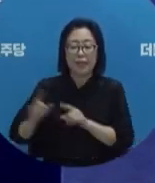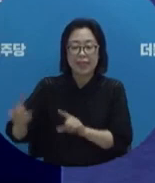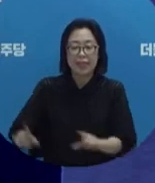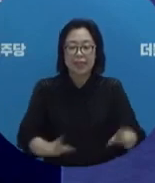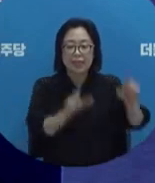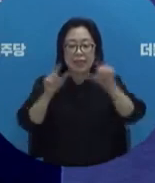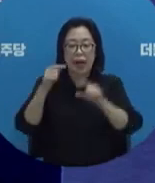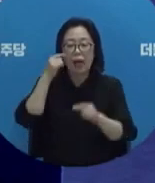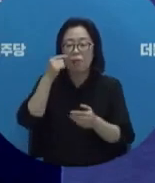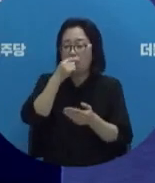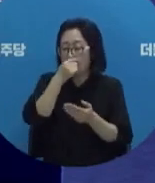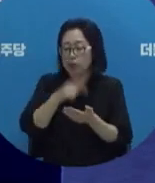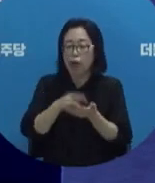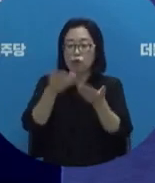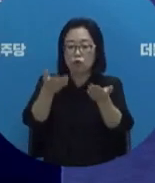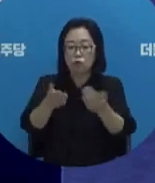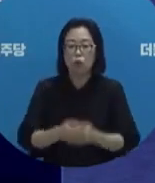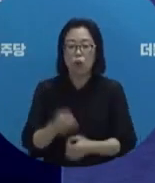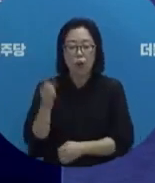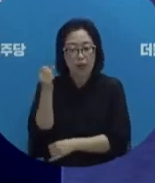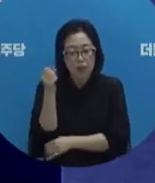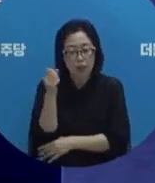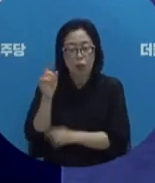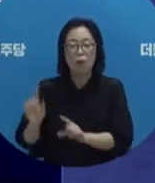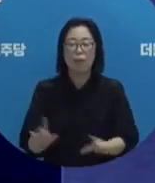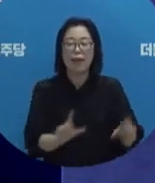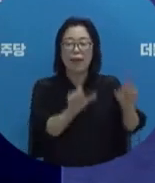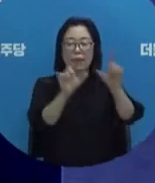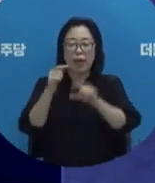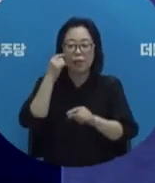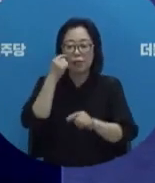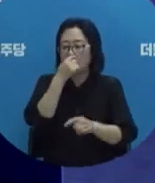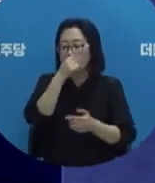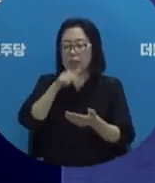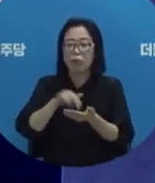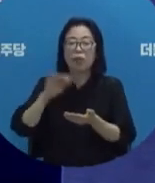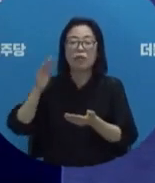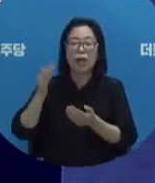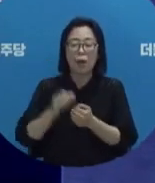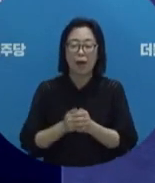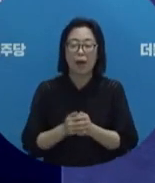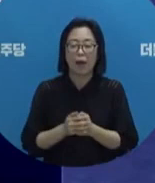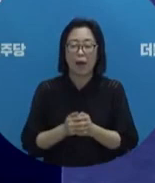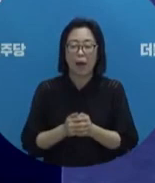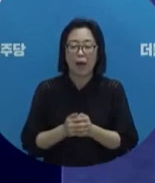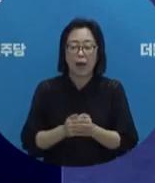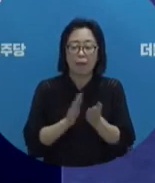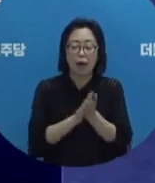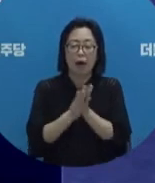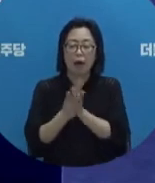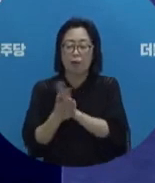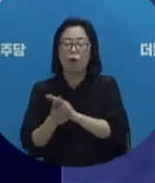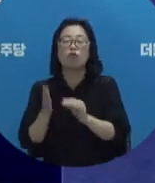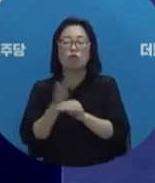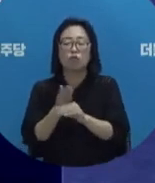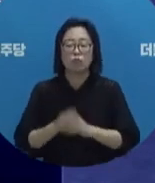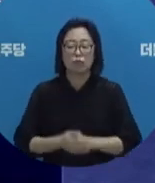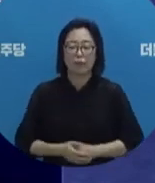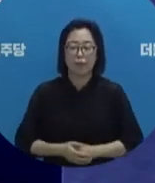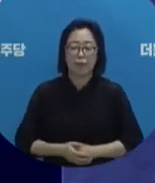보장하는 사회에서 기본적인 삶이 보장되는 사회로 이행을 준비 하겠습니다